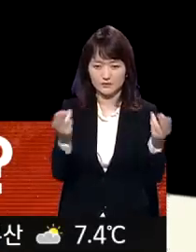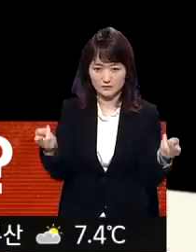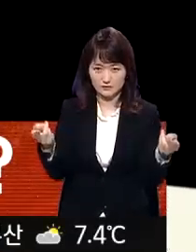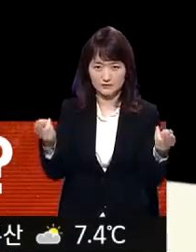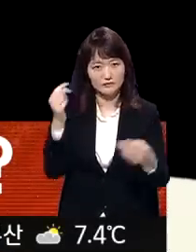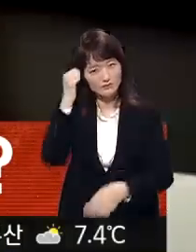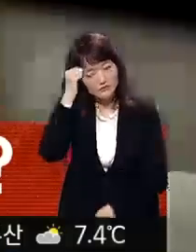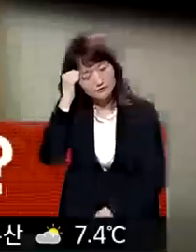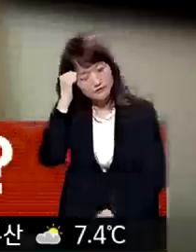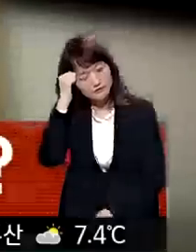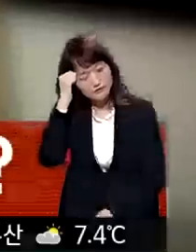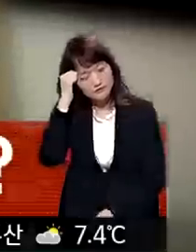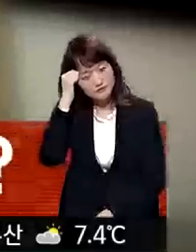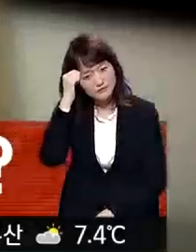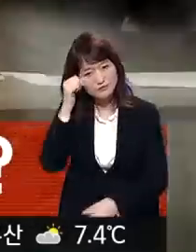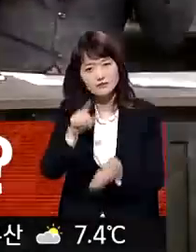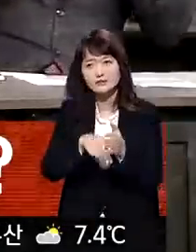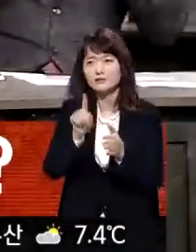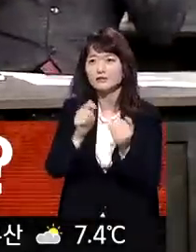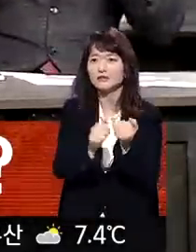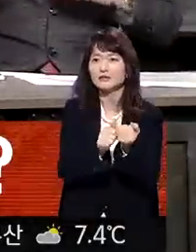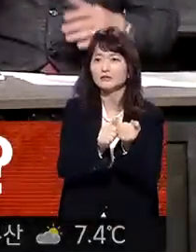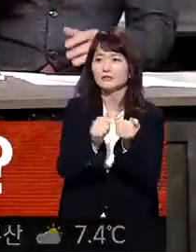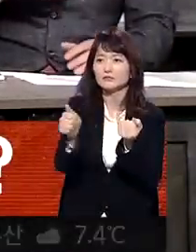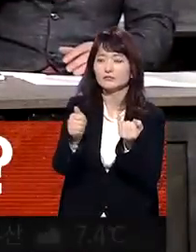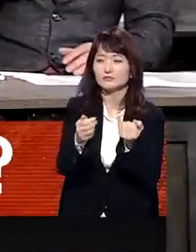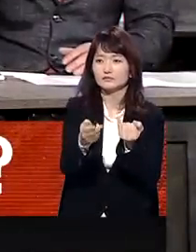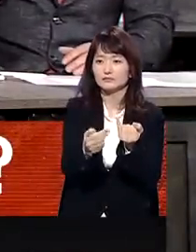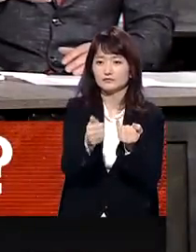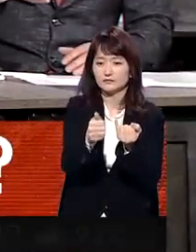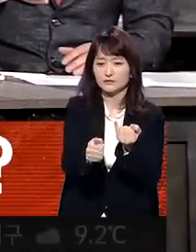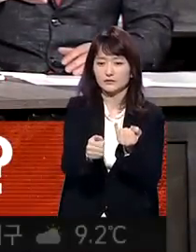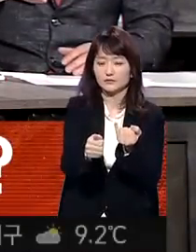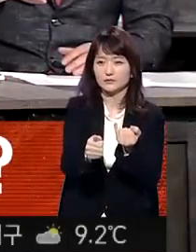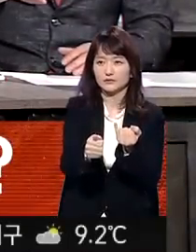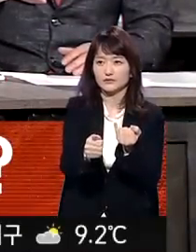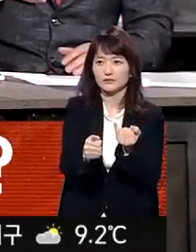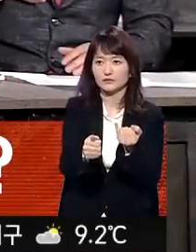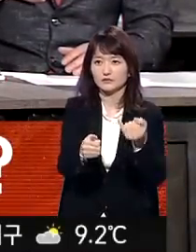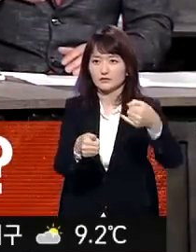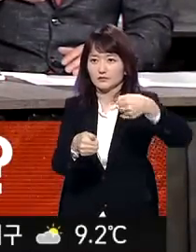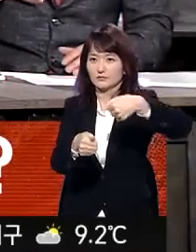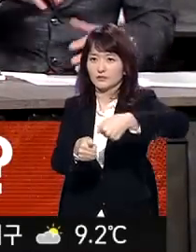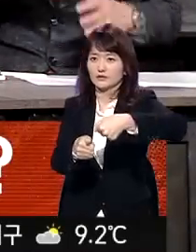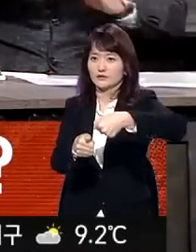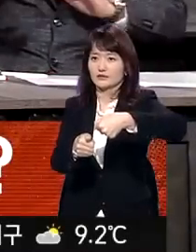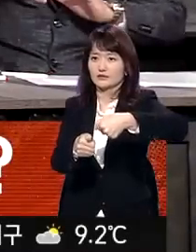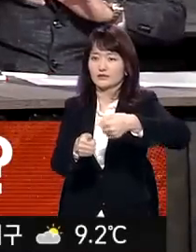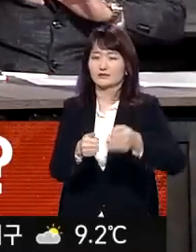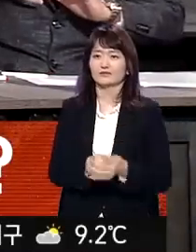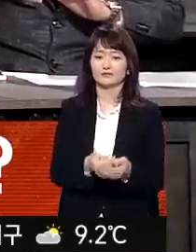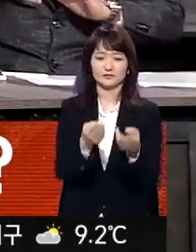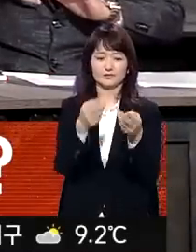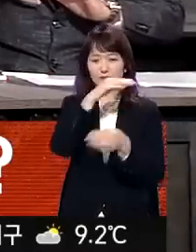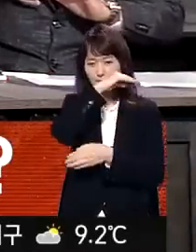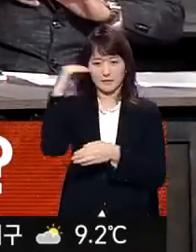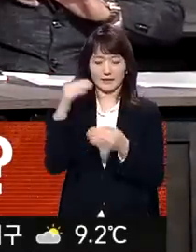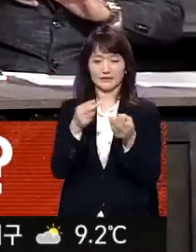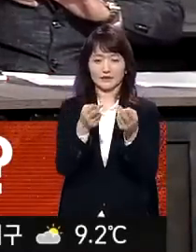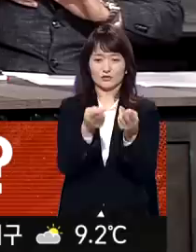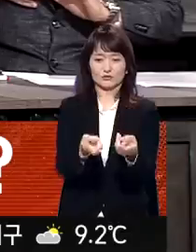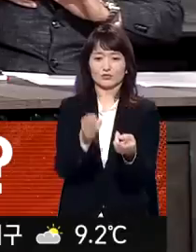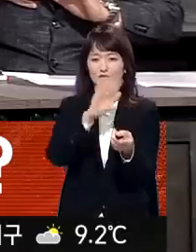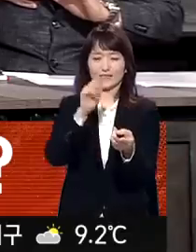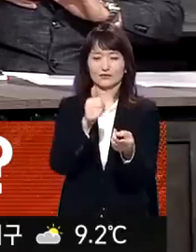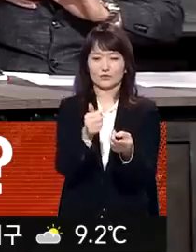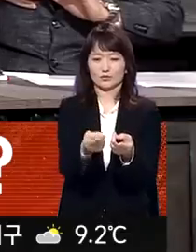때 남편이 앞으로 눕잖아요. 그럼 여성분은 거꾸로 누우세요. 그러니까 거꾸로. 신랑의